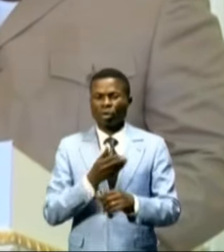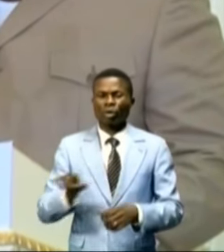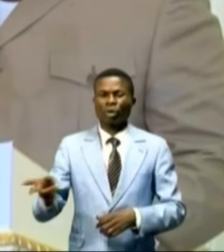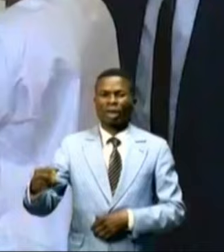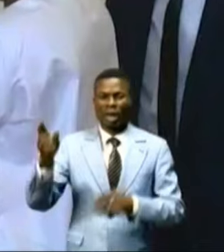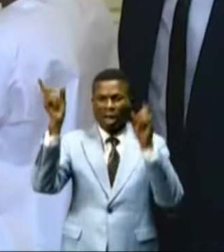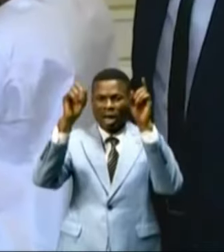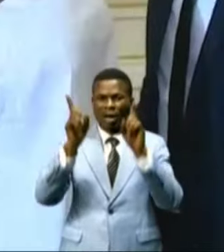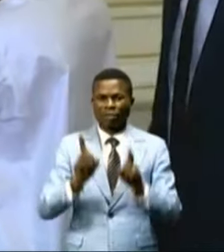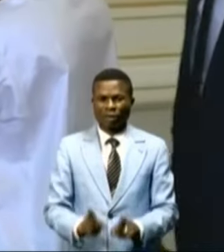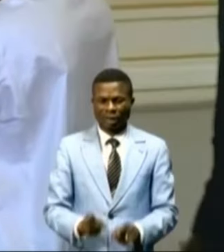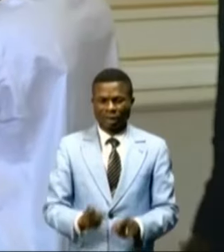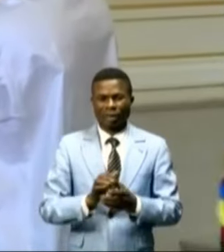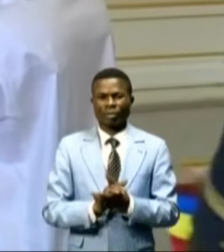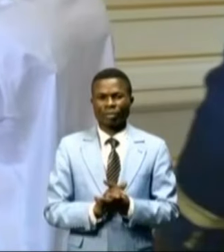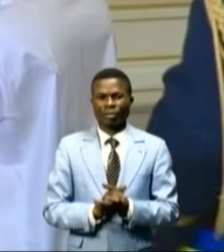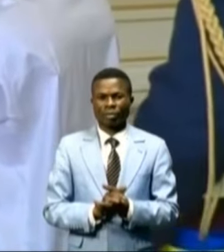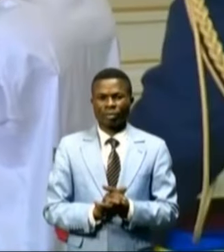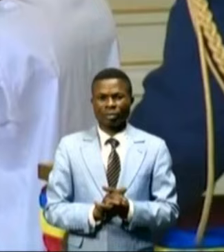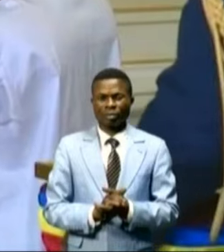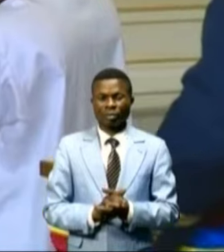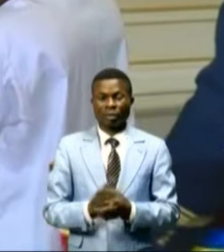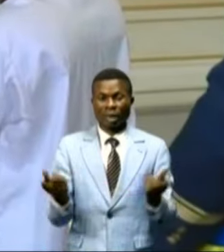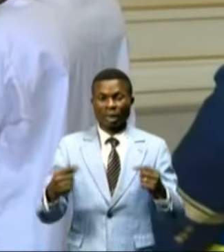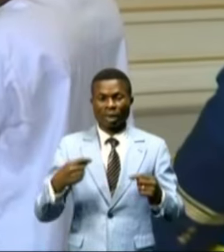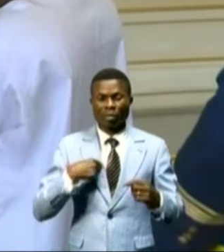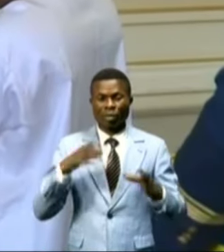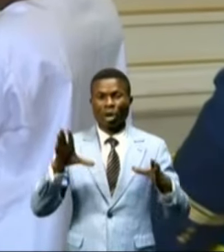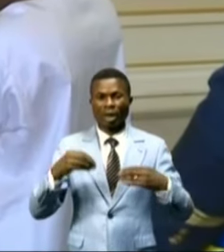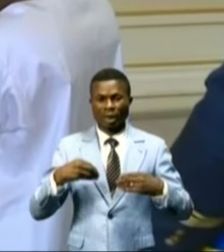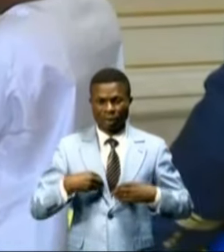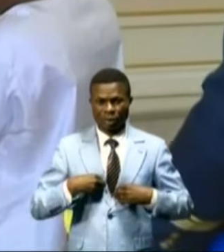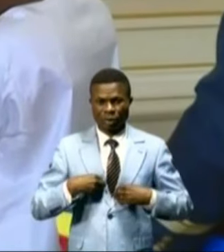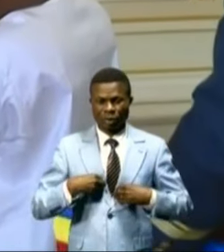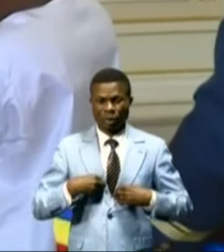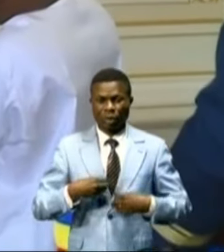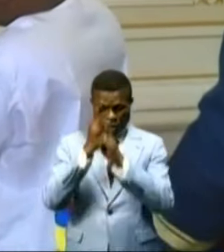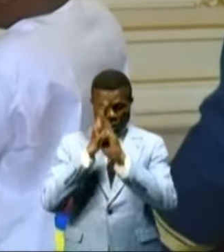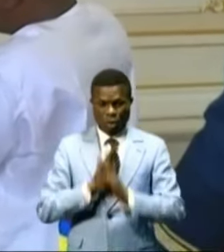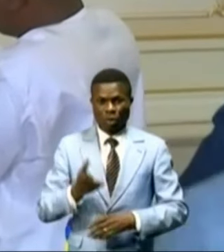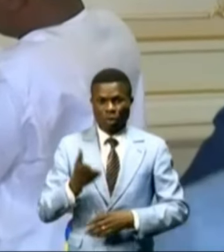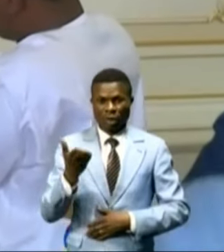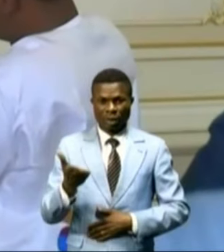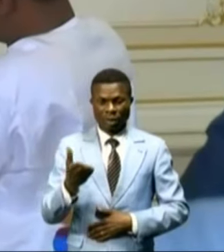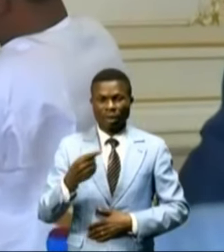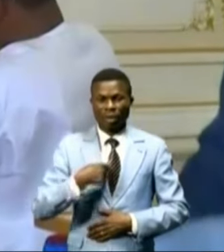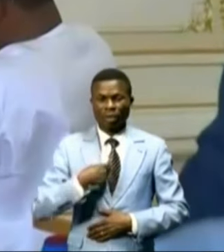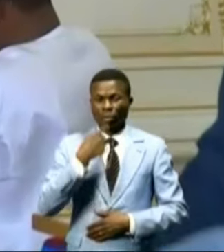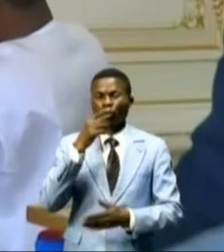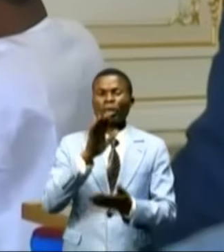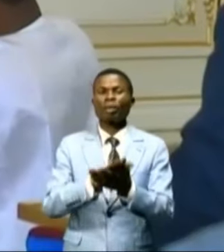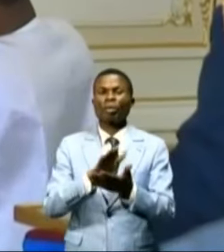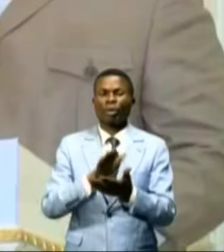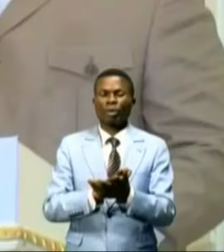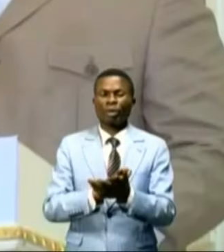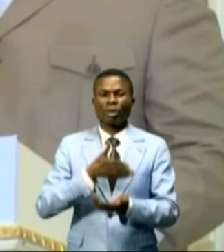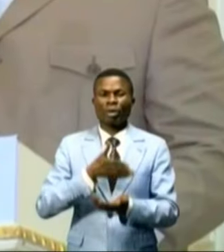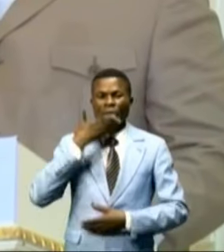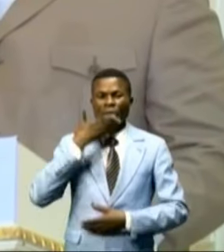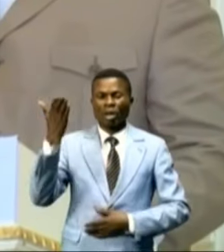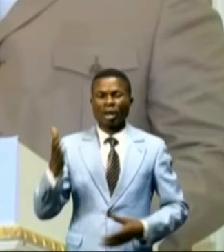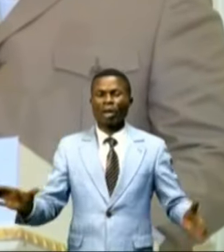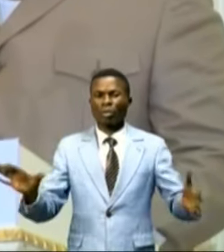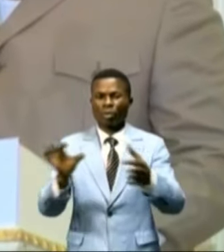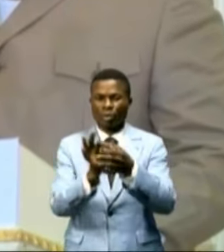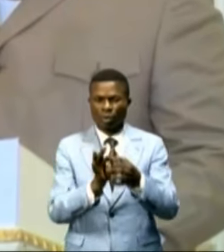En acceptant cette décoration, Je rends hommage à l'esprit de